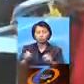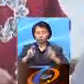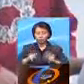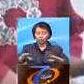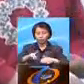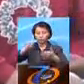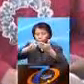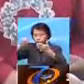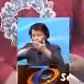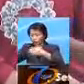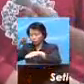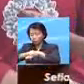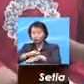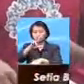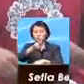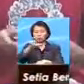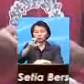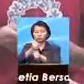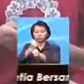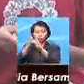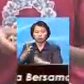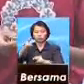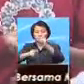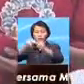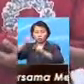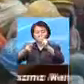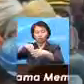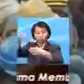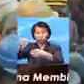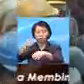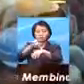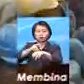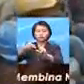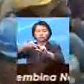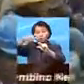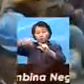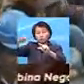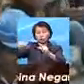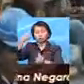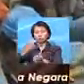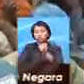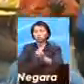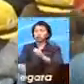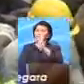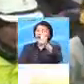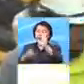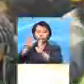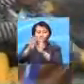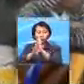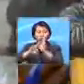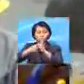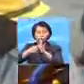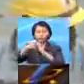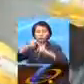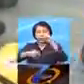melakukan pemeriksaan ke atas 300 pekerja binaan asing di tapak Taman Tema bernilai RM5 bilion yang mula